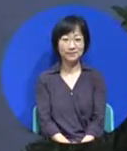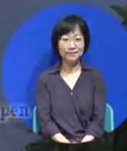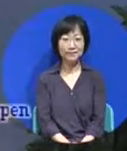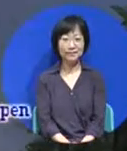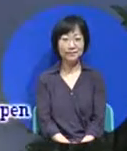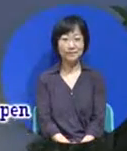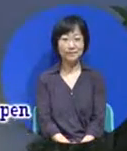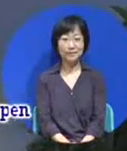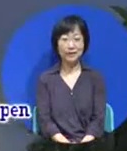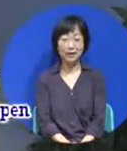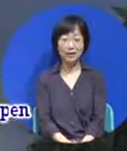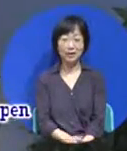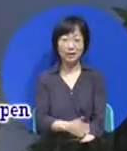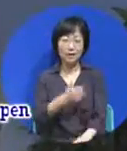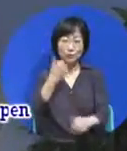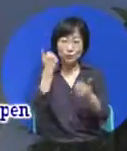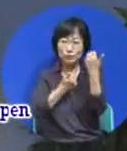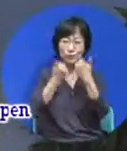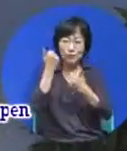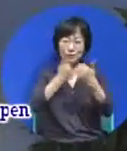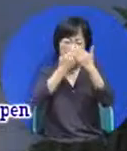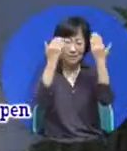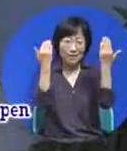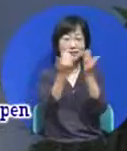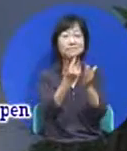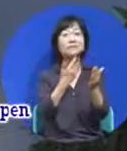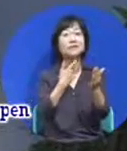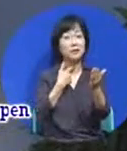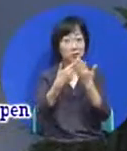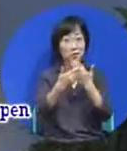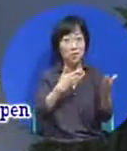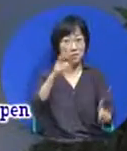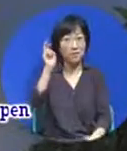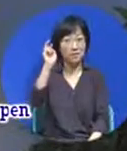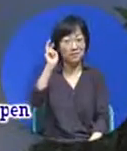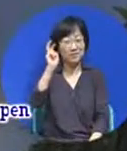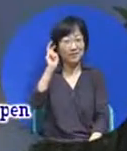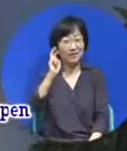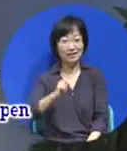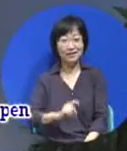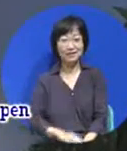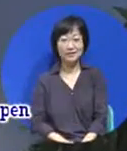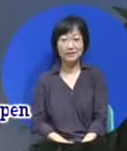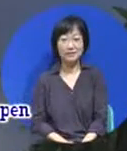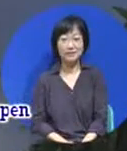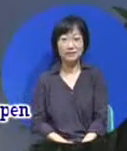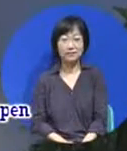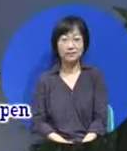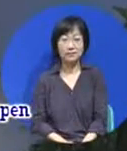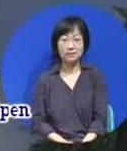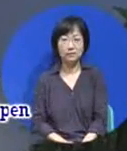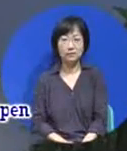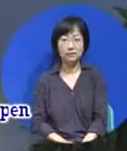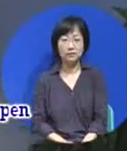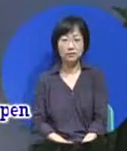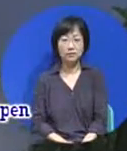누구나 이런 경험이 있을 겁니다. I'm sure you all might have had this experience. 아, 뜻밖의 이런